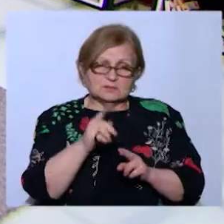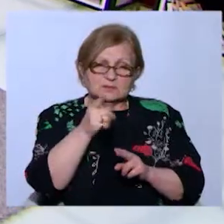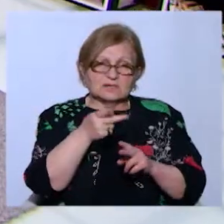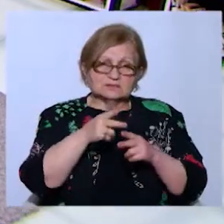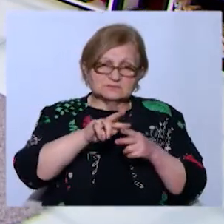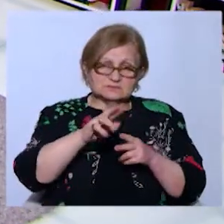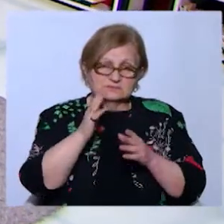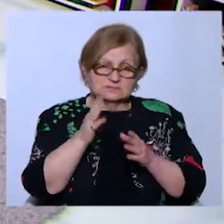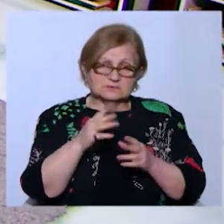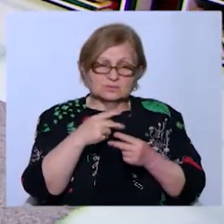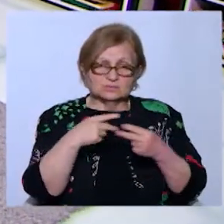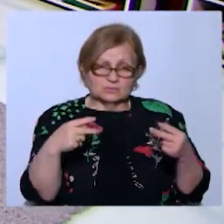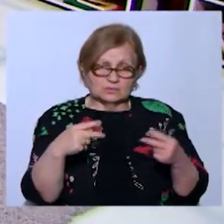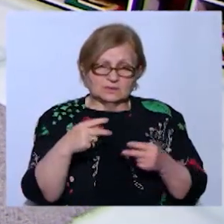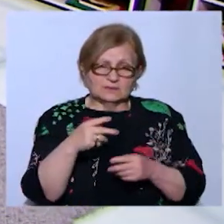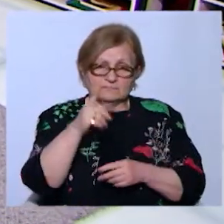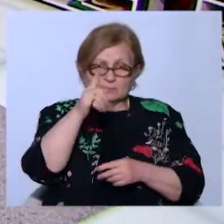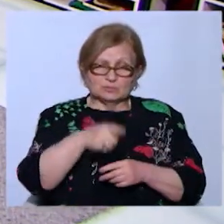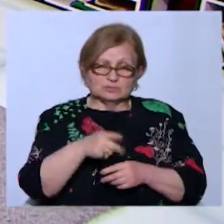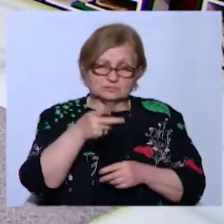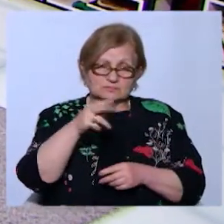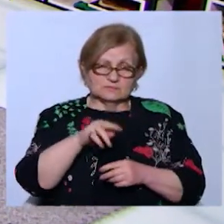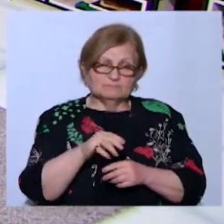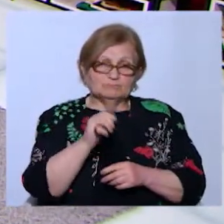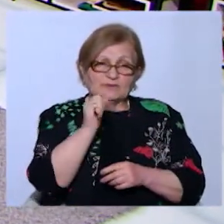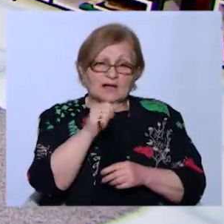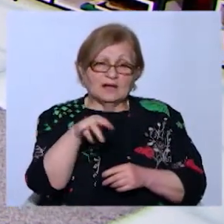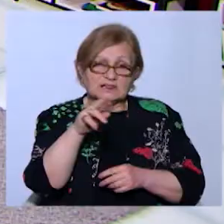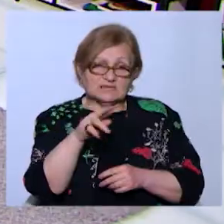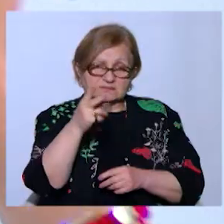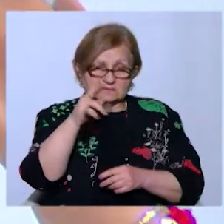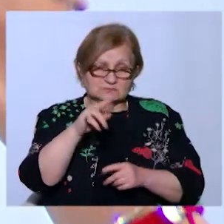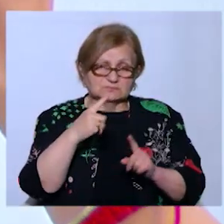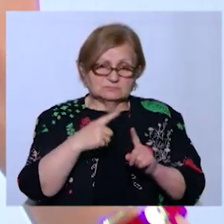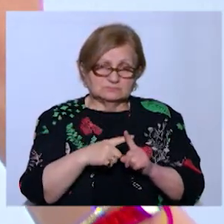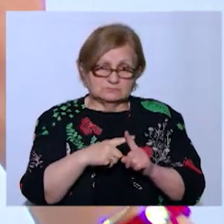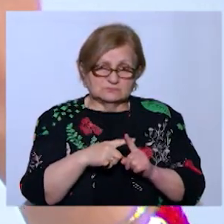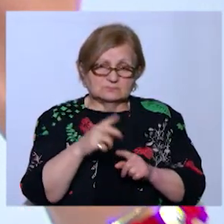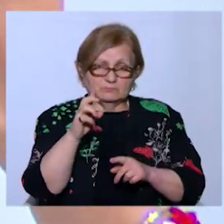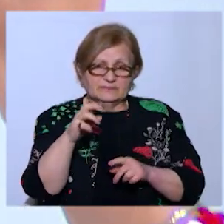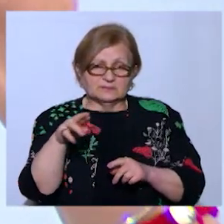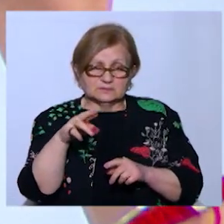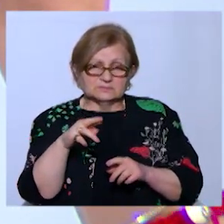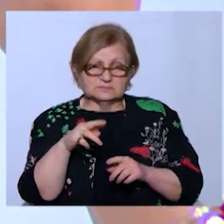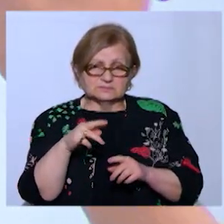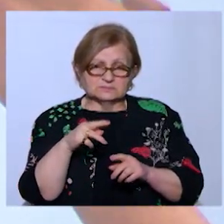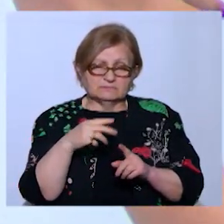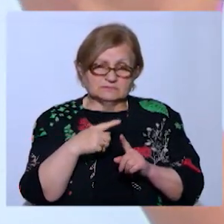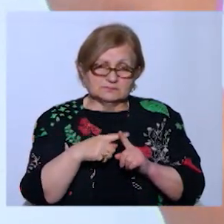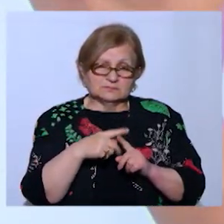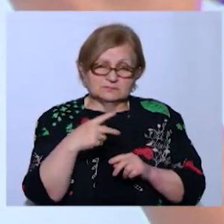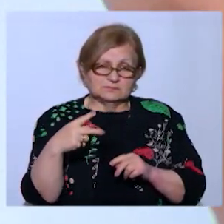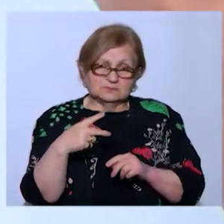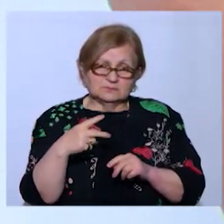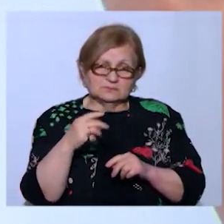კვადრატების ჯამი ჰიპოტენუზის კვადრატის ტოლია. ესე იგი AD-ს კვადრატს მიუმატოთ BD-ს კვადრატი, უნდა